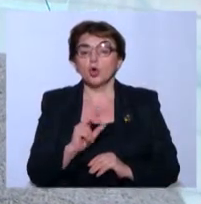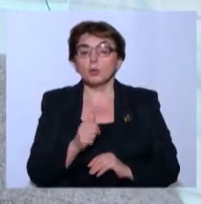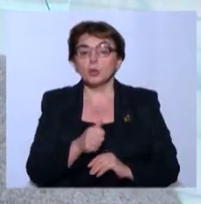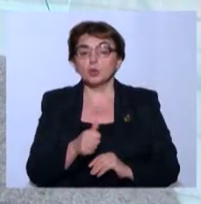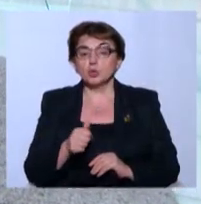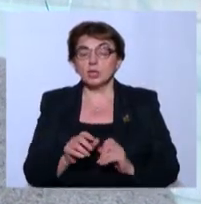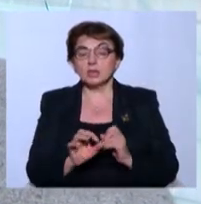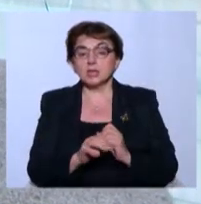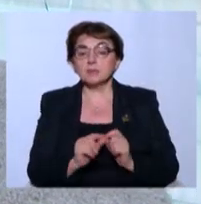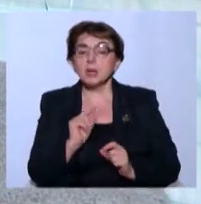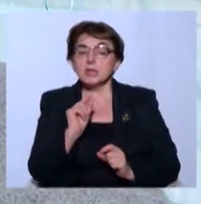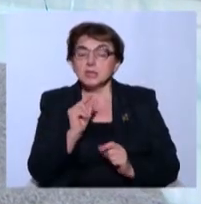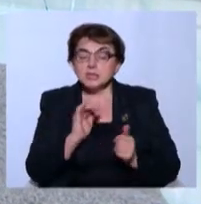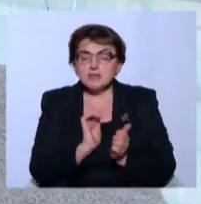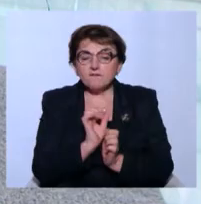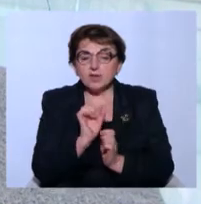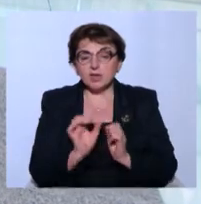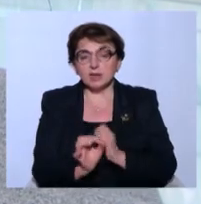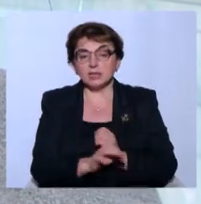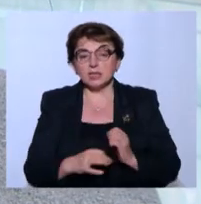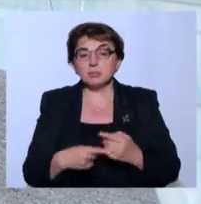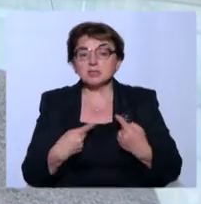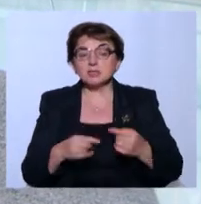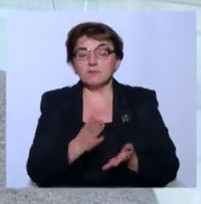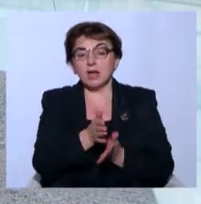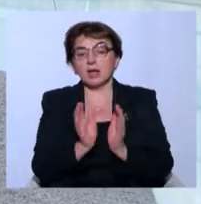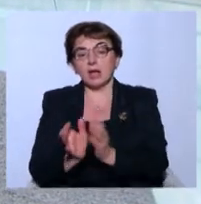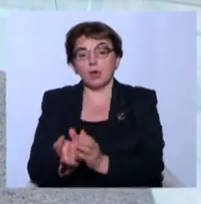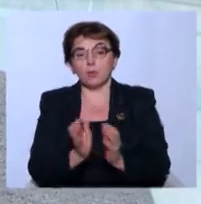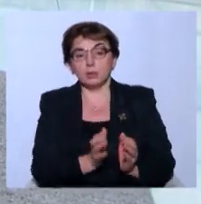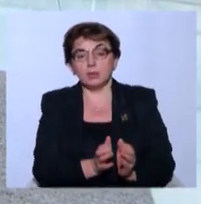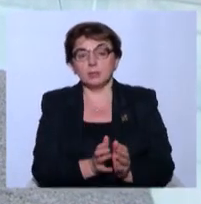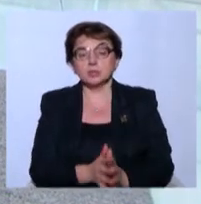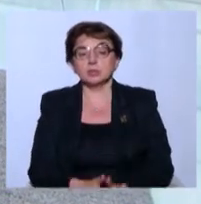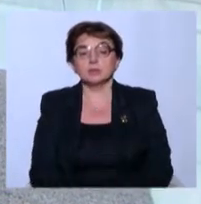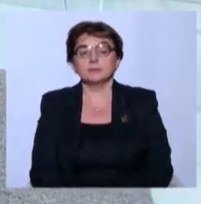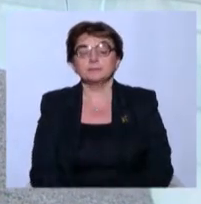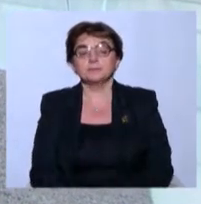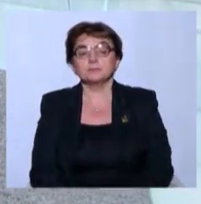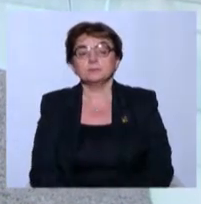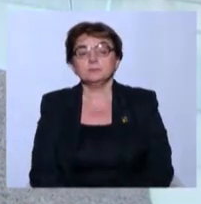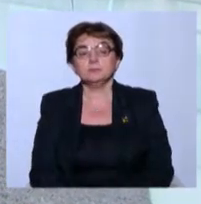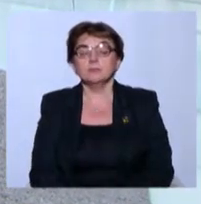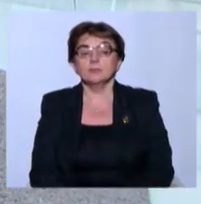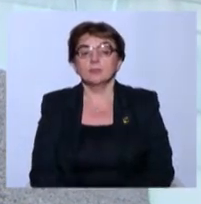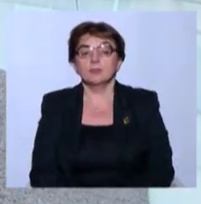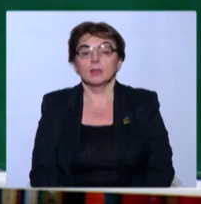ნაწლავიდან წვრილი ნაწლავის უკვე სხვა განყოფილებებში. ეხლა განვიხილოთ,